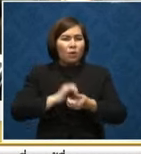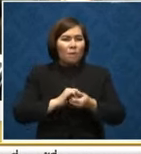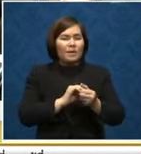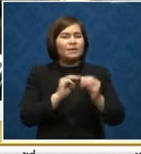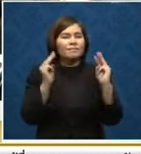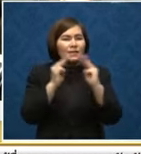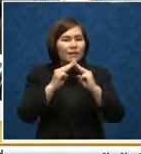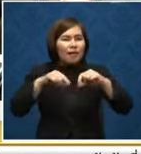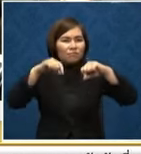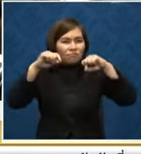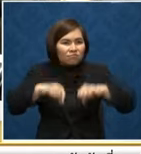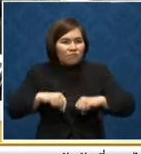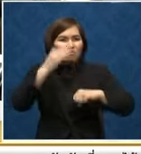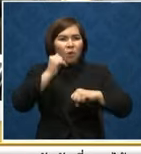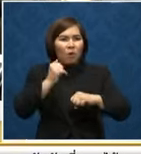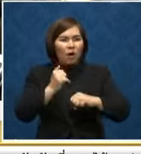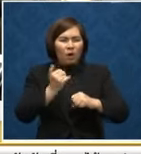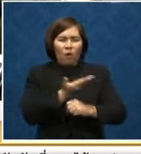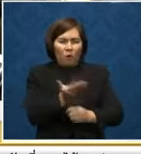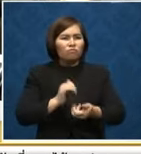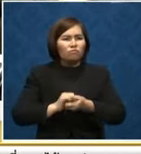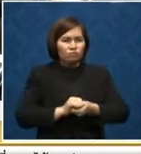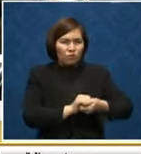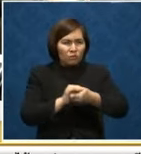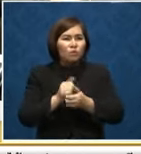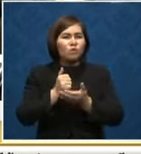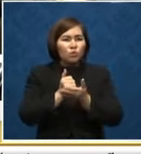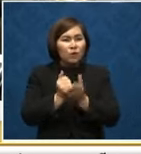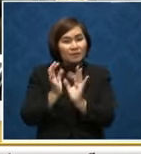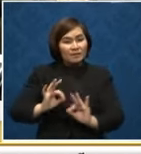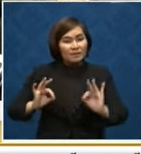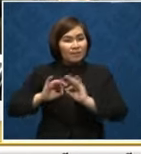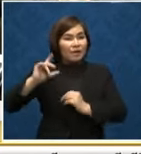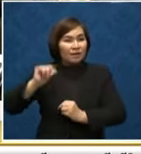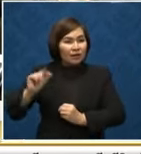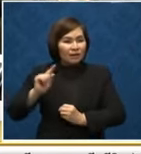งแน่นอนว่าพวกเราต้องช่วยกันครับและท้ายที่สุดอยู่ที่ท่านประธานจะวินิจฉัย